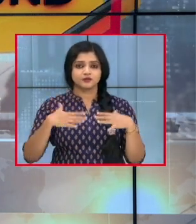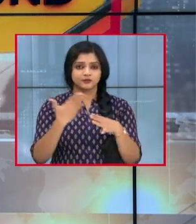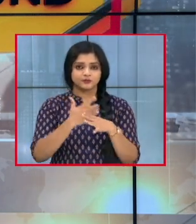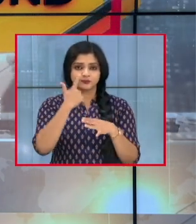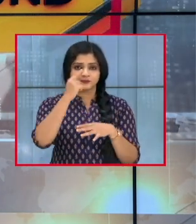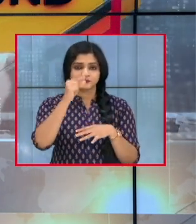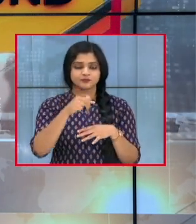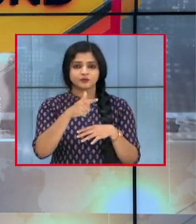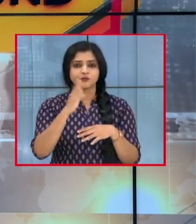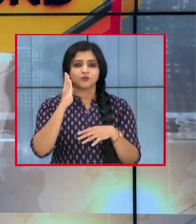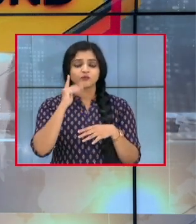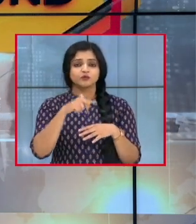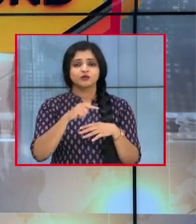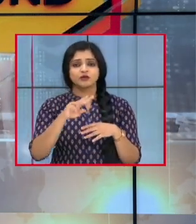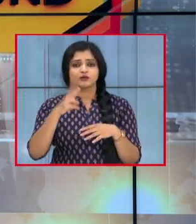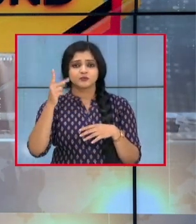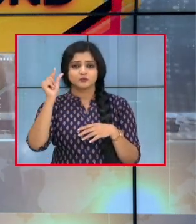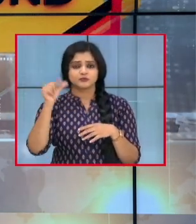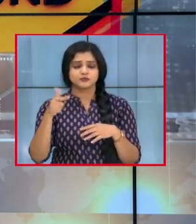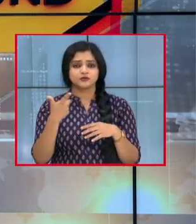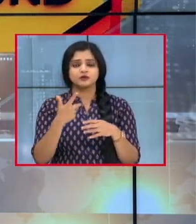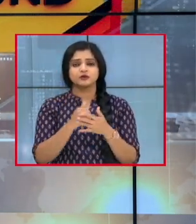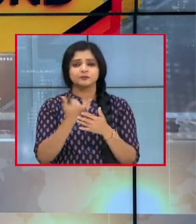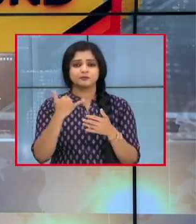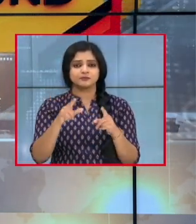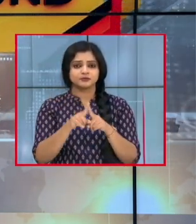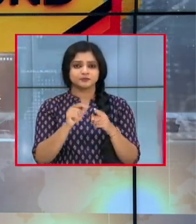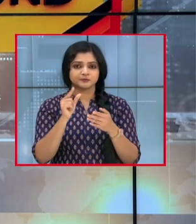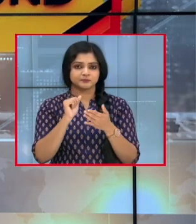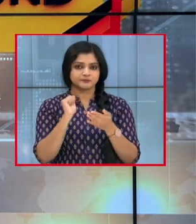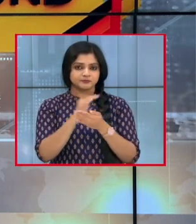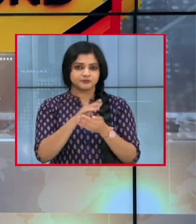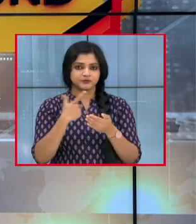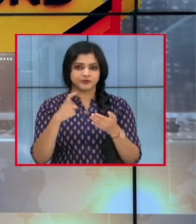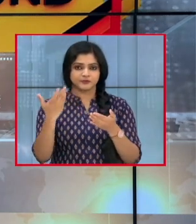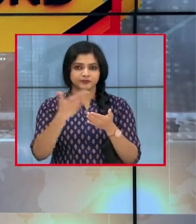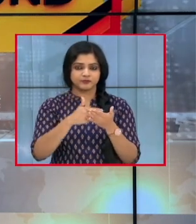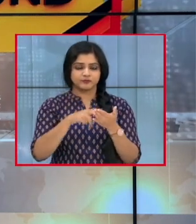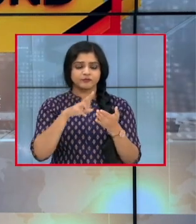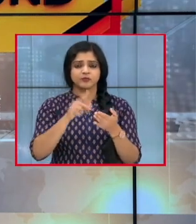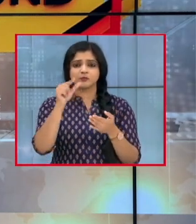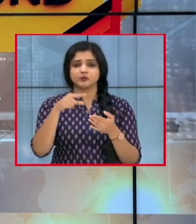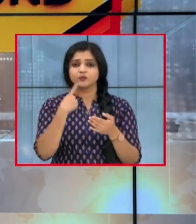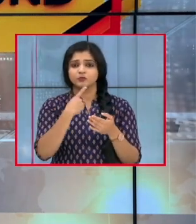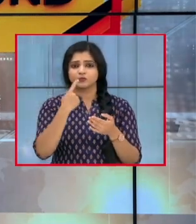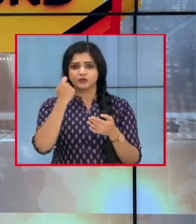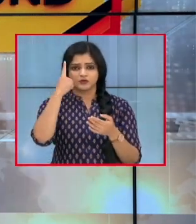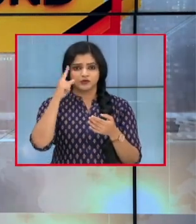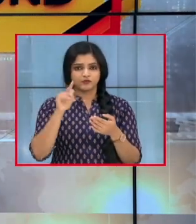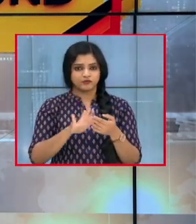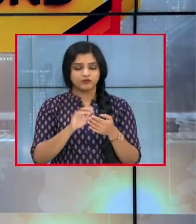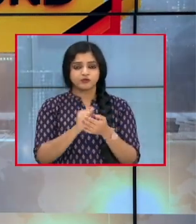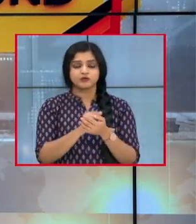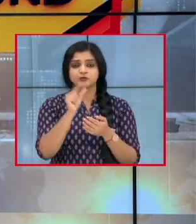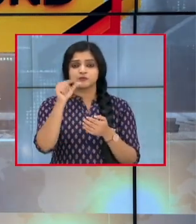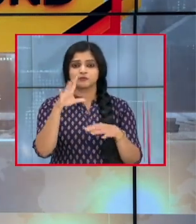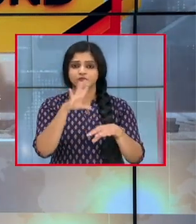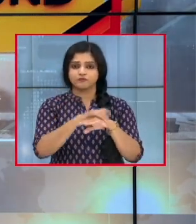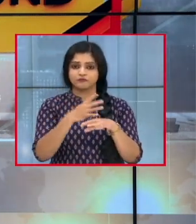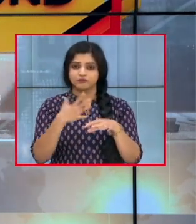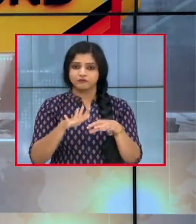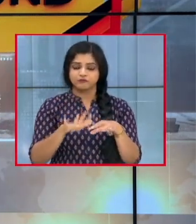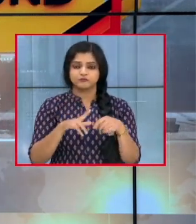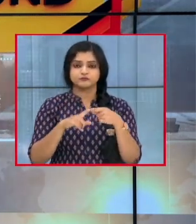പ്രവർത്തകയുടെ ഫോണിലേക്ക് അജ്ഞാത വ്യക്തി അശ്ലീല സന്ദേശം അയച്ചതായാണ് പരാതിയിൽ പറയുന്നത്. ആരെങ്കിലും സംശയമുള്ളതായി പറയുന്നുണ്ടോ? ഈ വ്യക്തി ആരാണെന്ന്